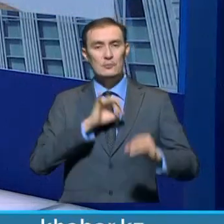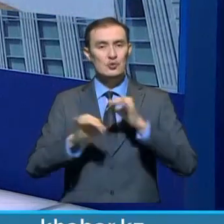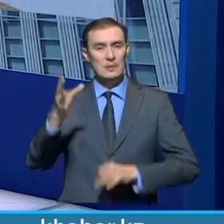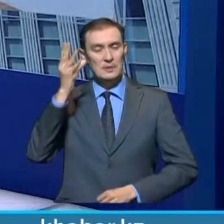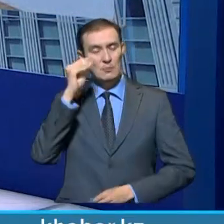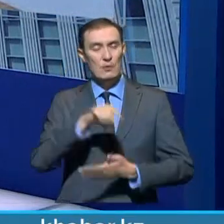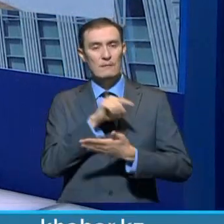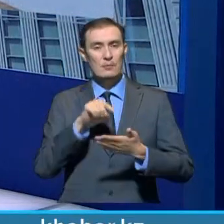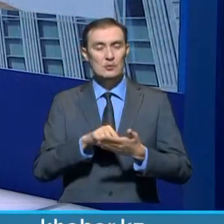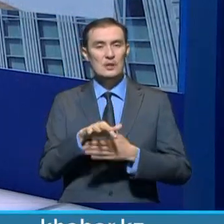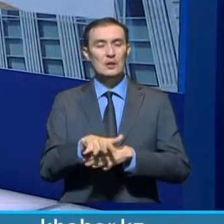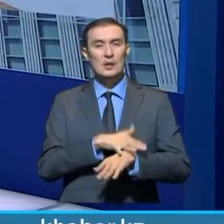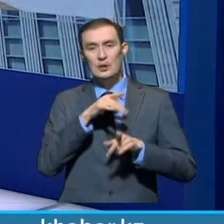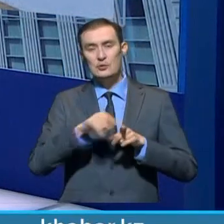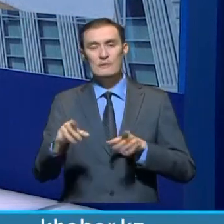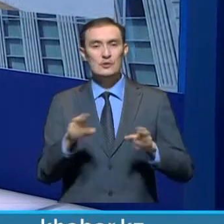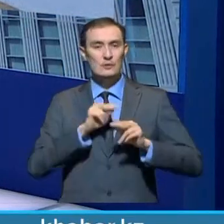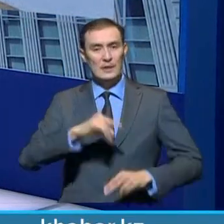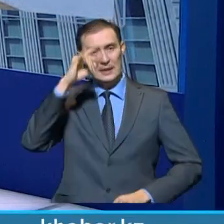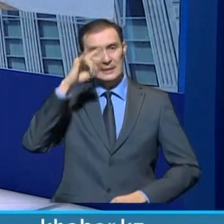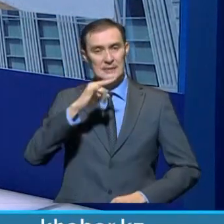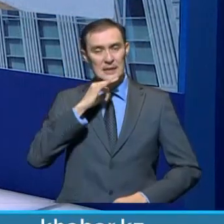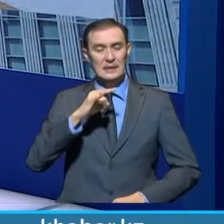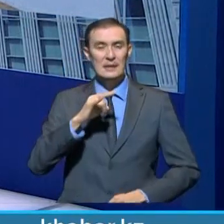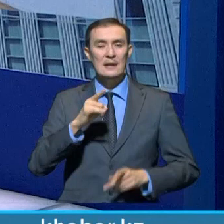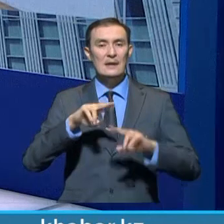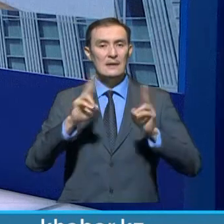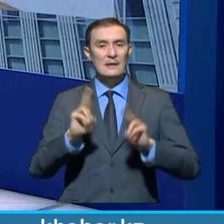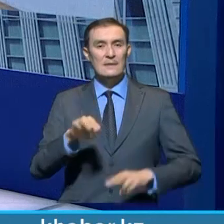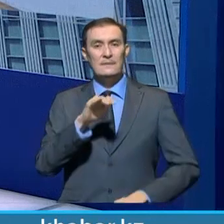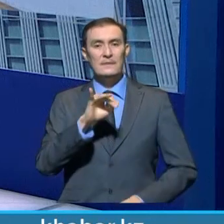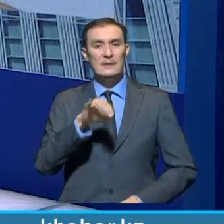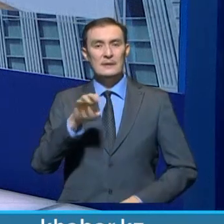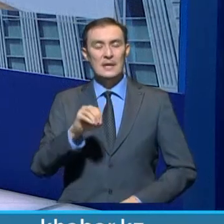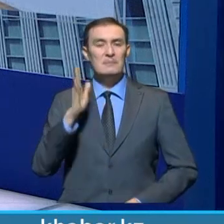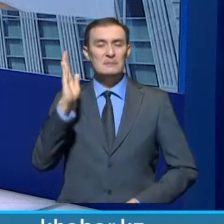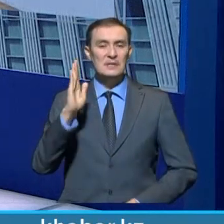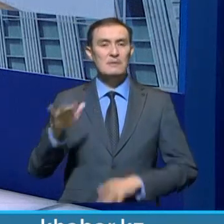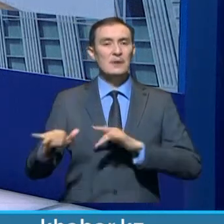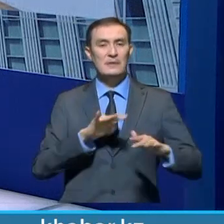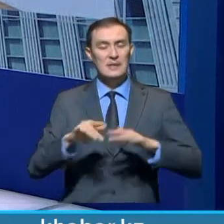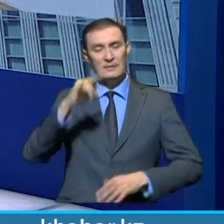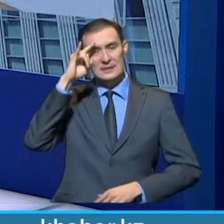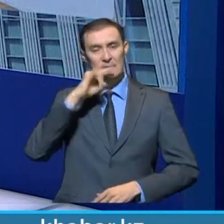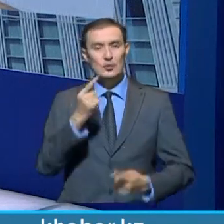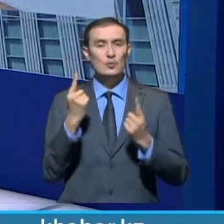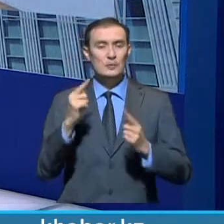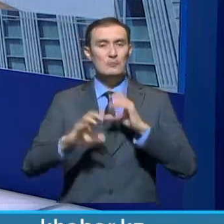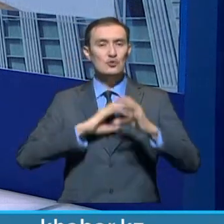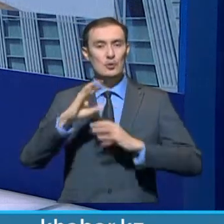мнениями по вопросам долгосрочного сотрудничества Казахстана и фиде и обсудили перспективы проведения в нашей стране крупных международных